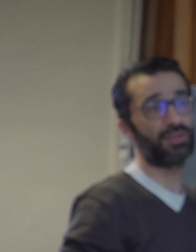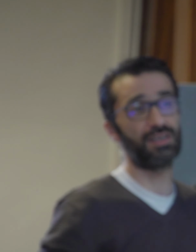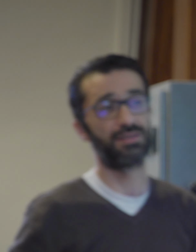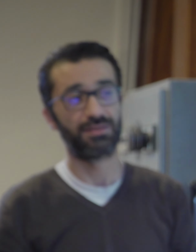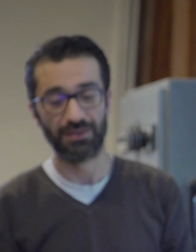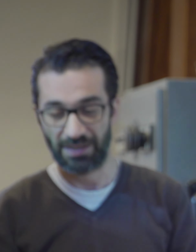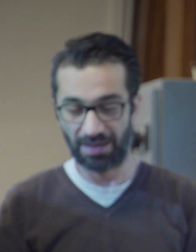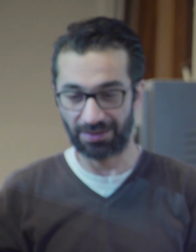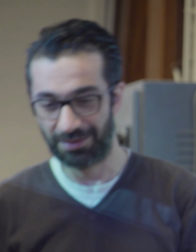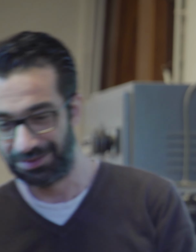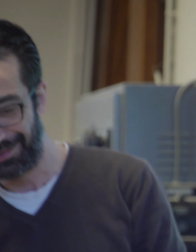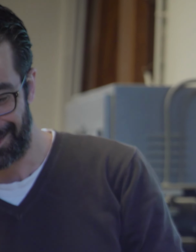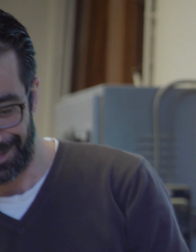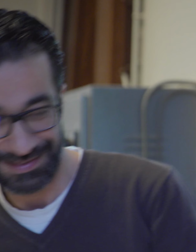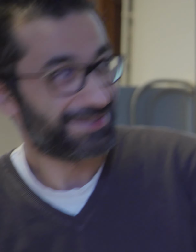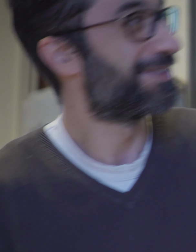méthane.